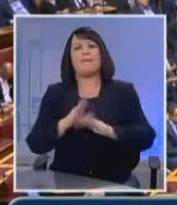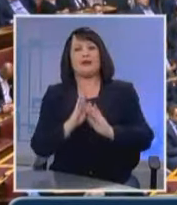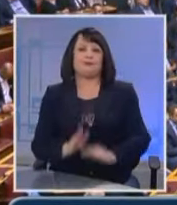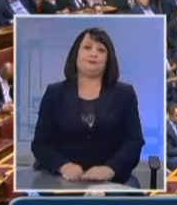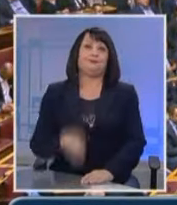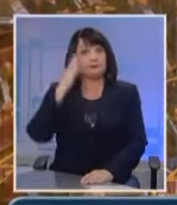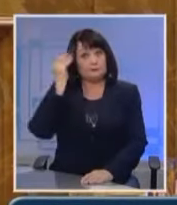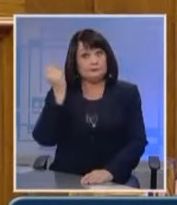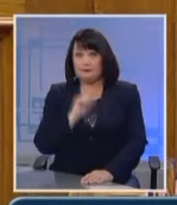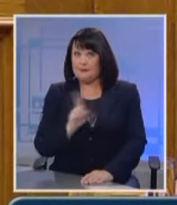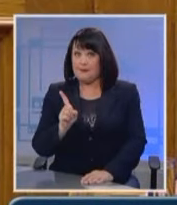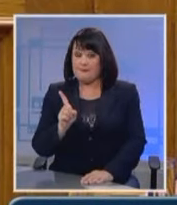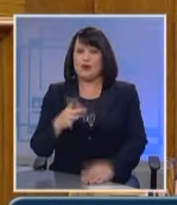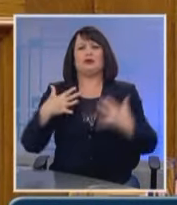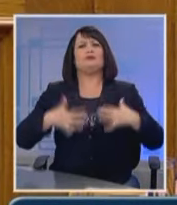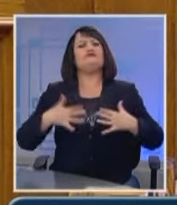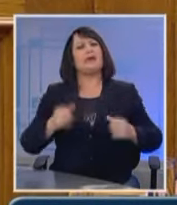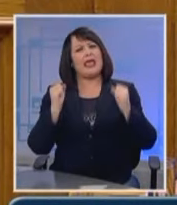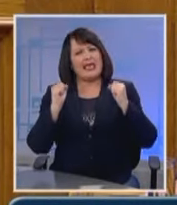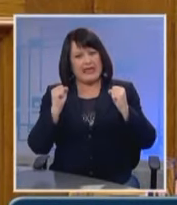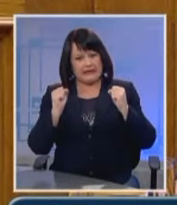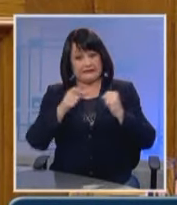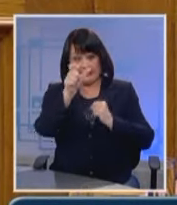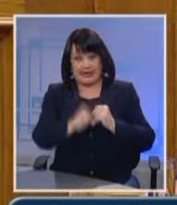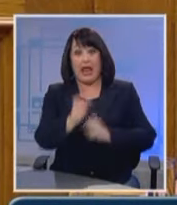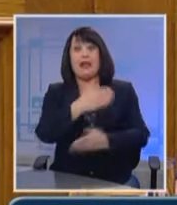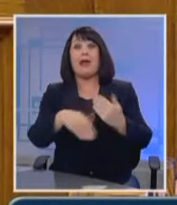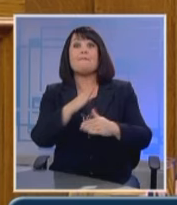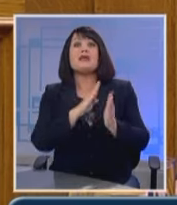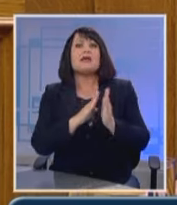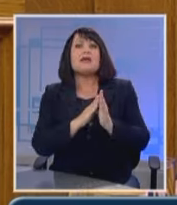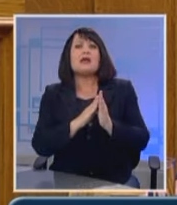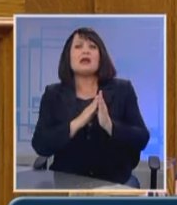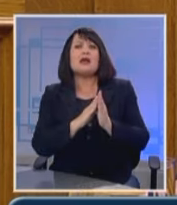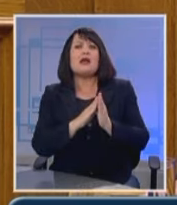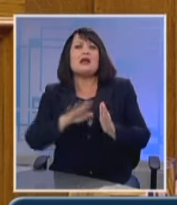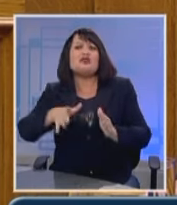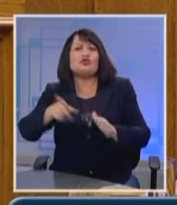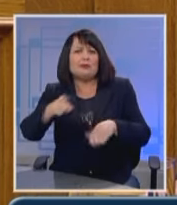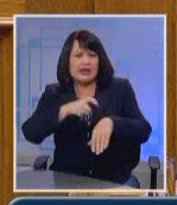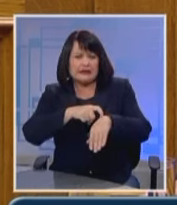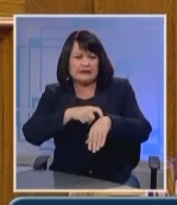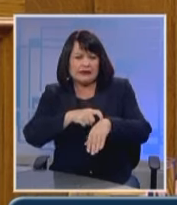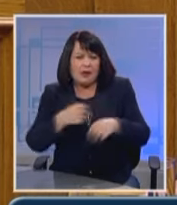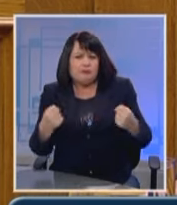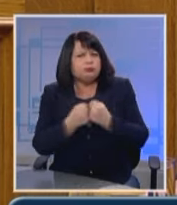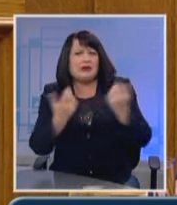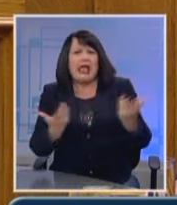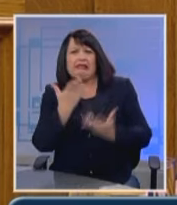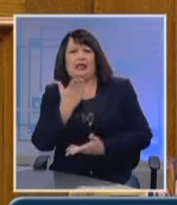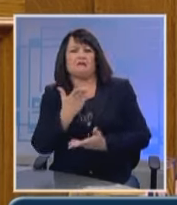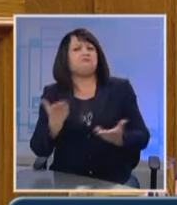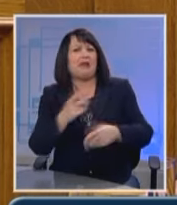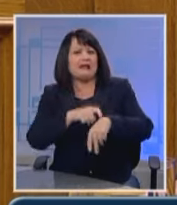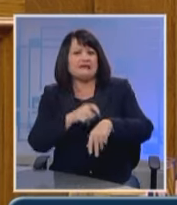όμως ότι η αρτημέλεια από την αναπηρία απέχει μόλις μία άτυχη στιγμή. Οι αθλητές που σήμερα